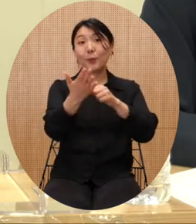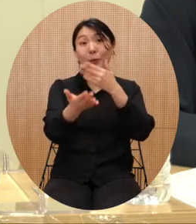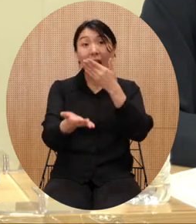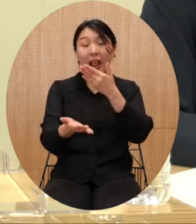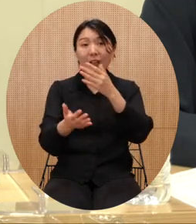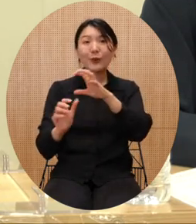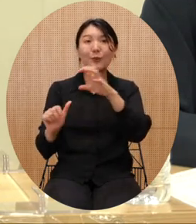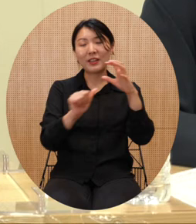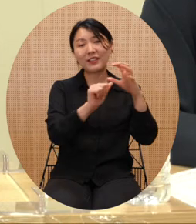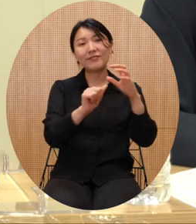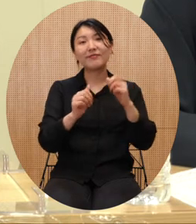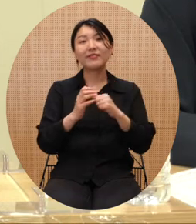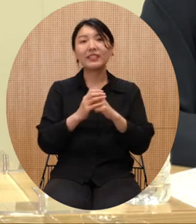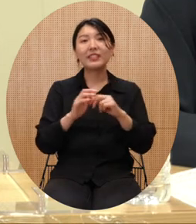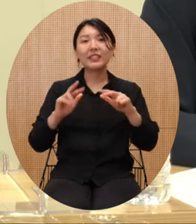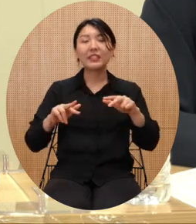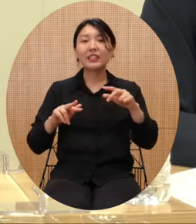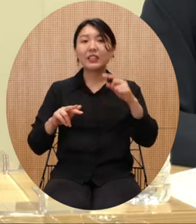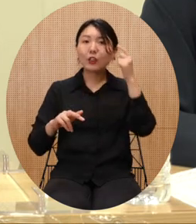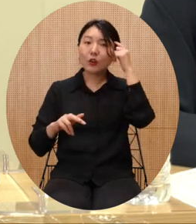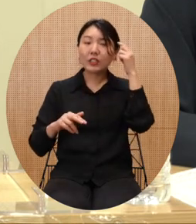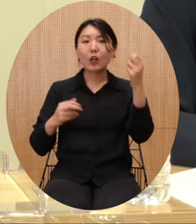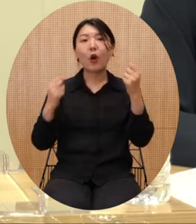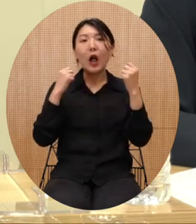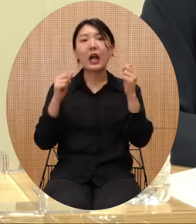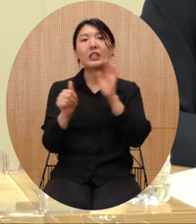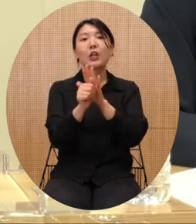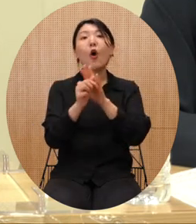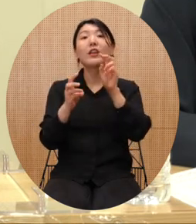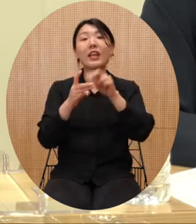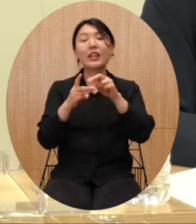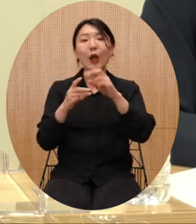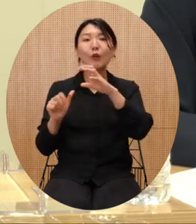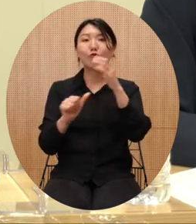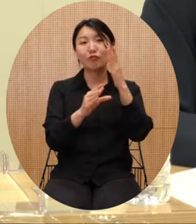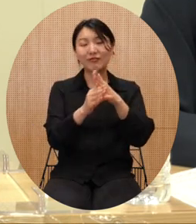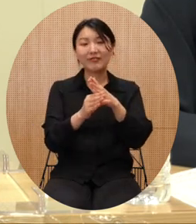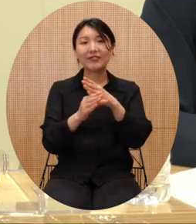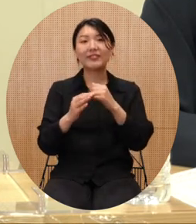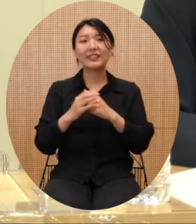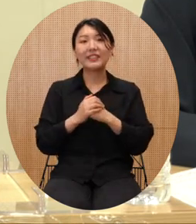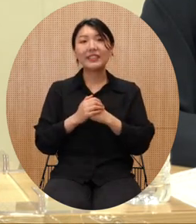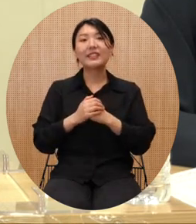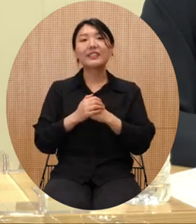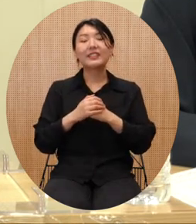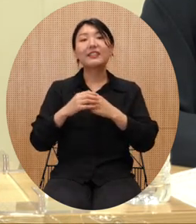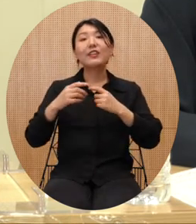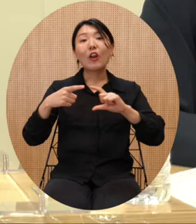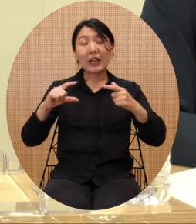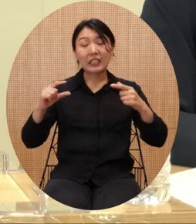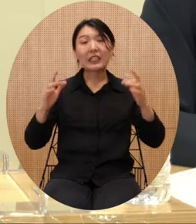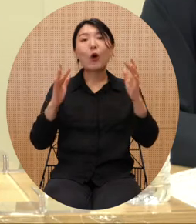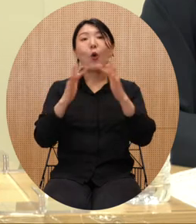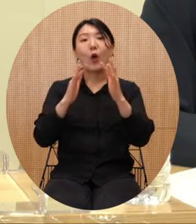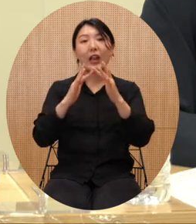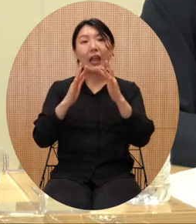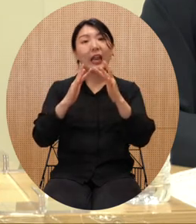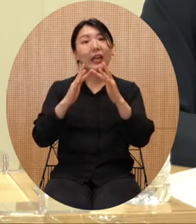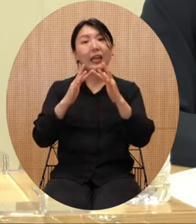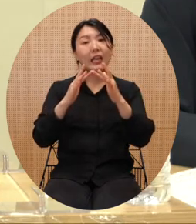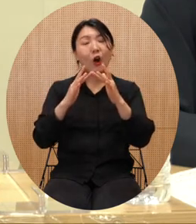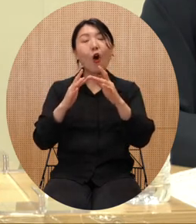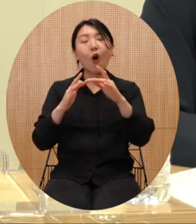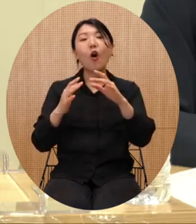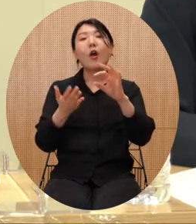도입해자 해서 지금 이제 정신건강지원센터 같은 경우는 그거를 또 활용을 하고 있는데요. 그러니까 다양한 어떤 온라인 간편한